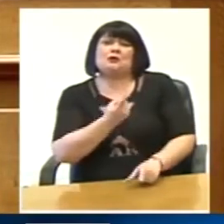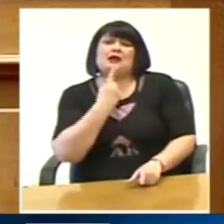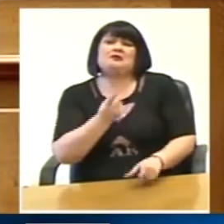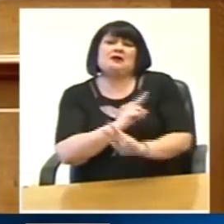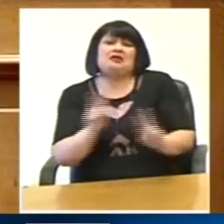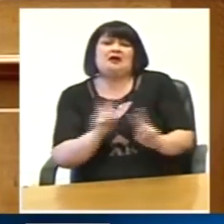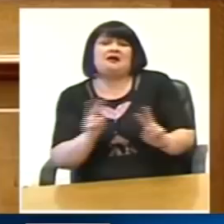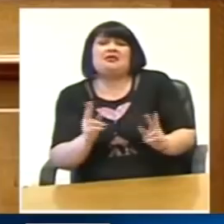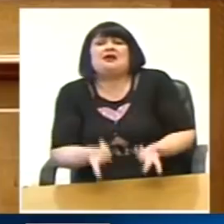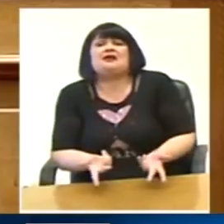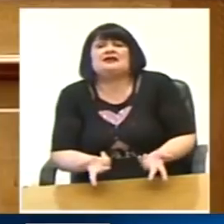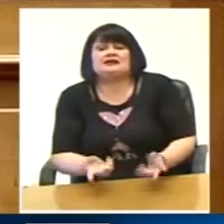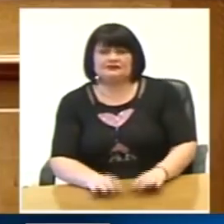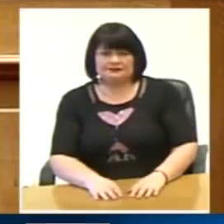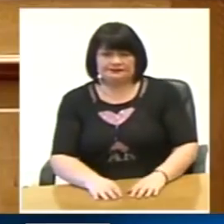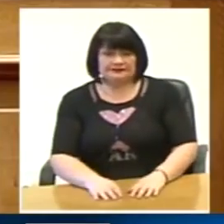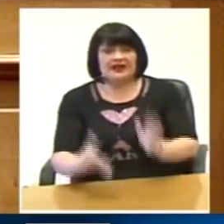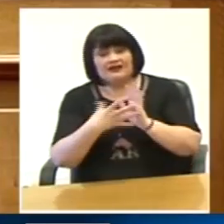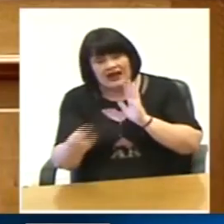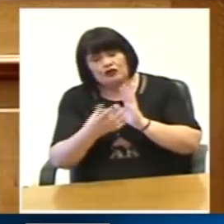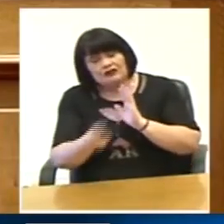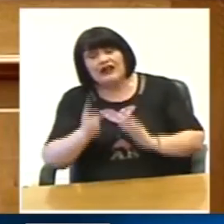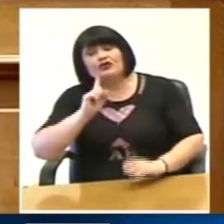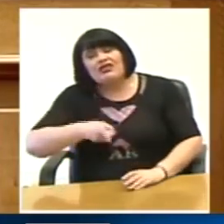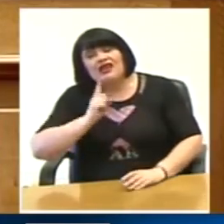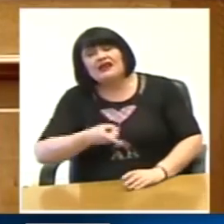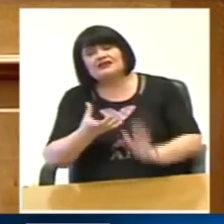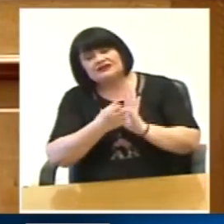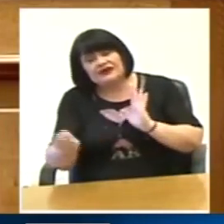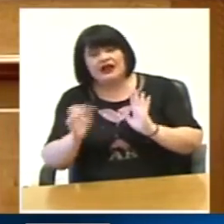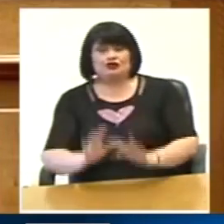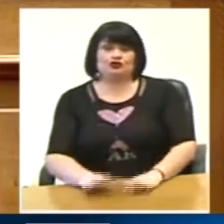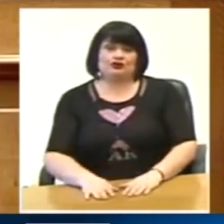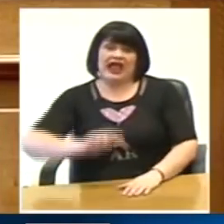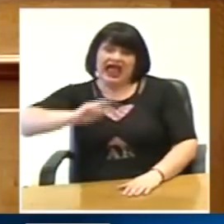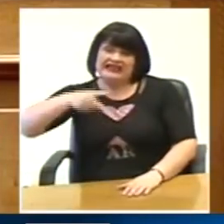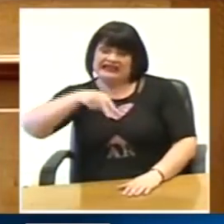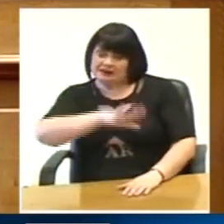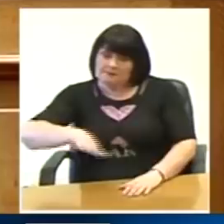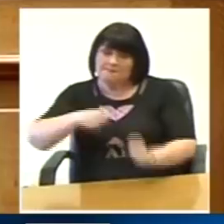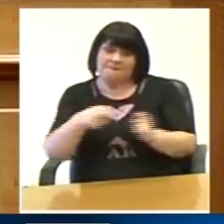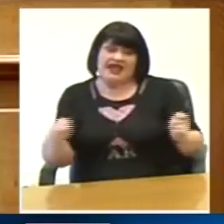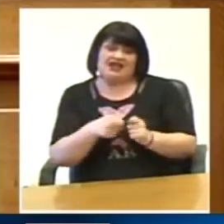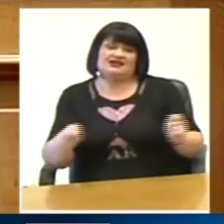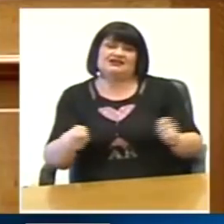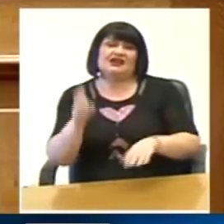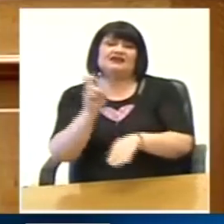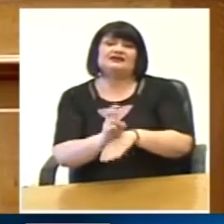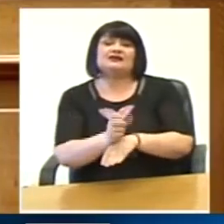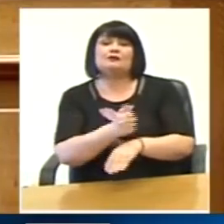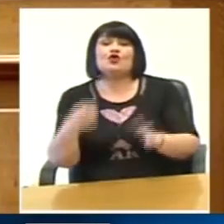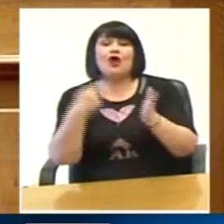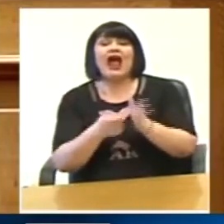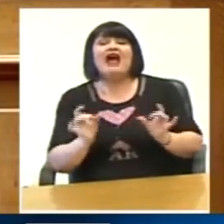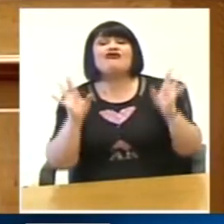καθαρά. Αποσύρτε τις υπόλοιπες διατάξεις των λεγόμενων αντιμέτρων και αφήστε μόνο τη μη κατάργηση της μείωσης του αφορολόγητου.